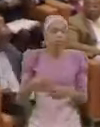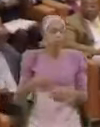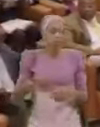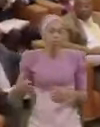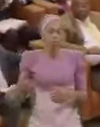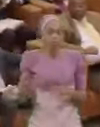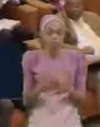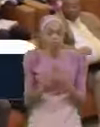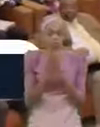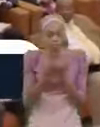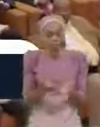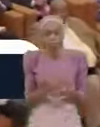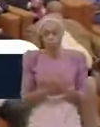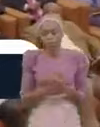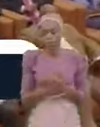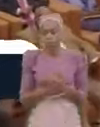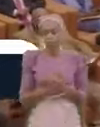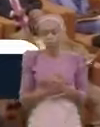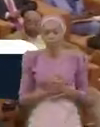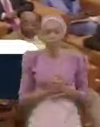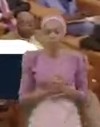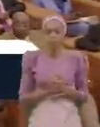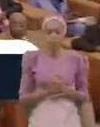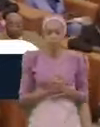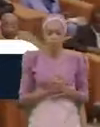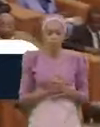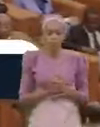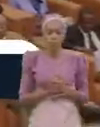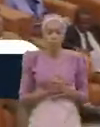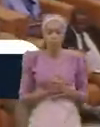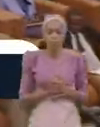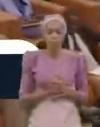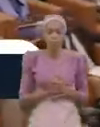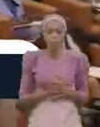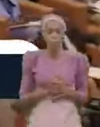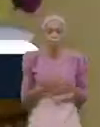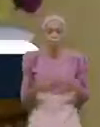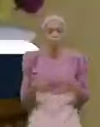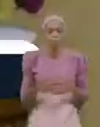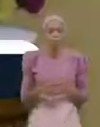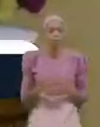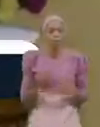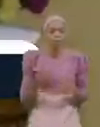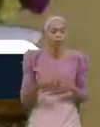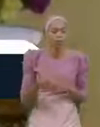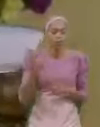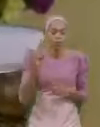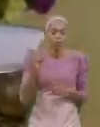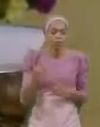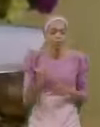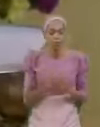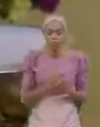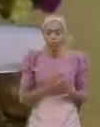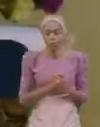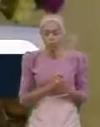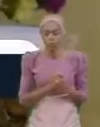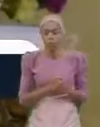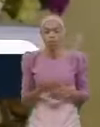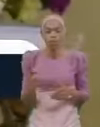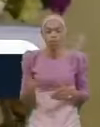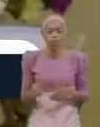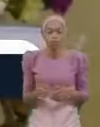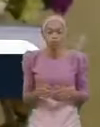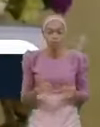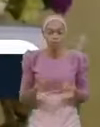troisièmement la prééminence d'écouter la parole au-dessus du service le premier point la